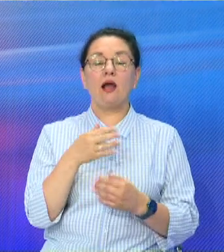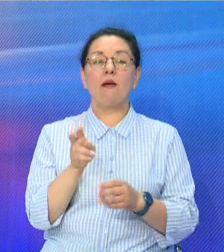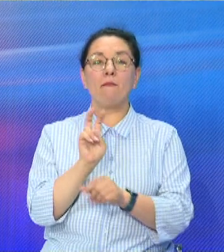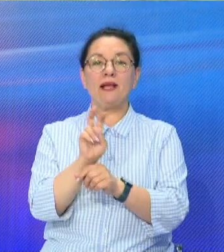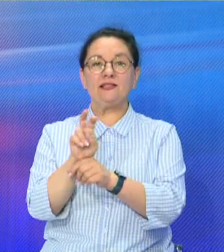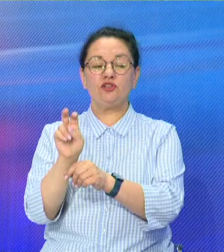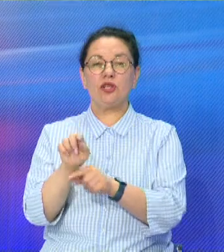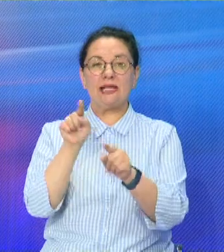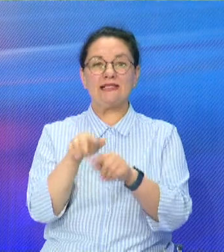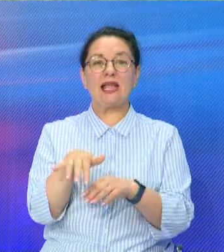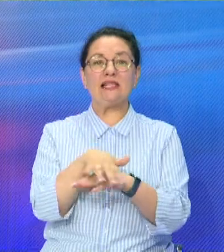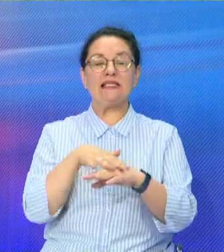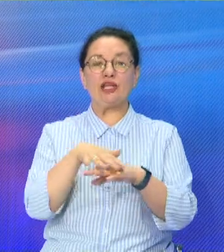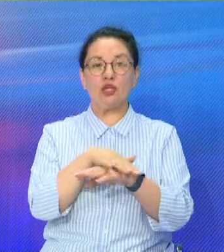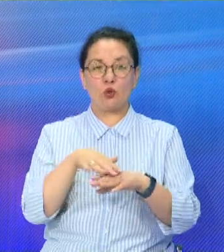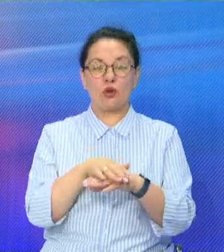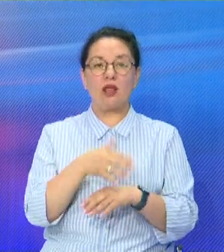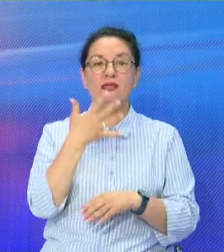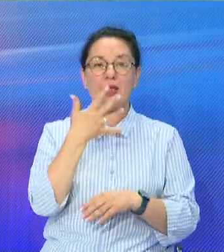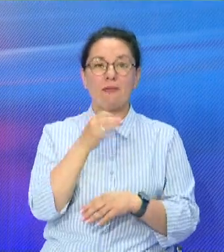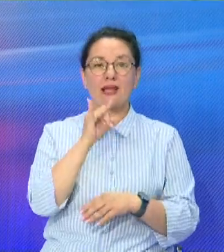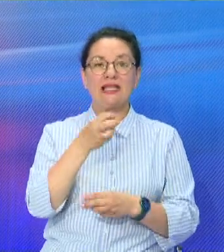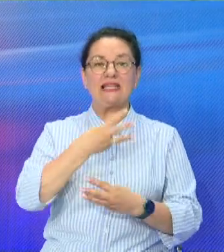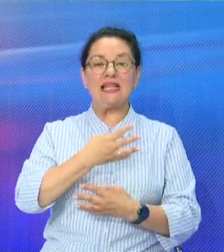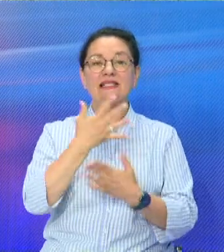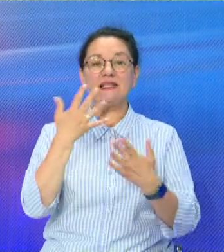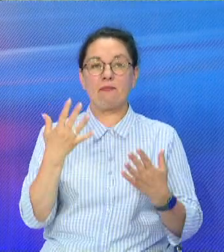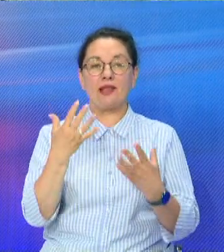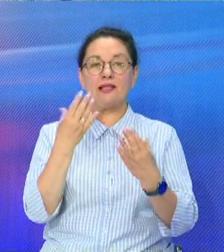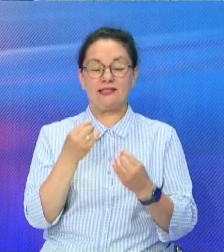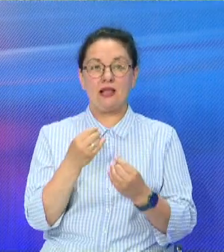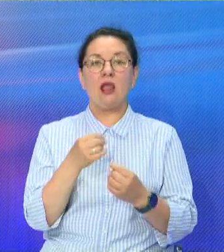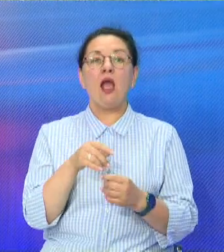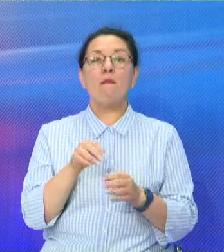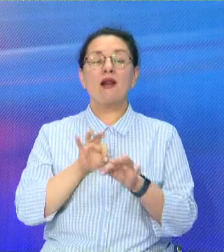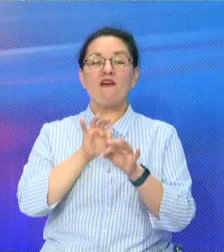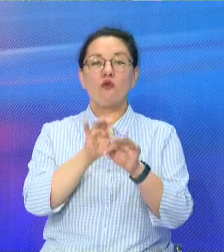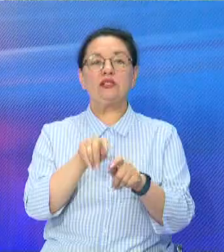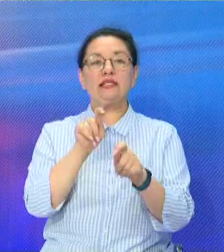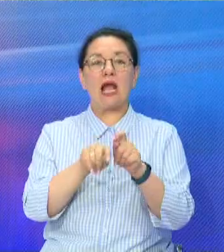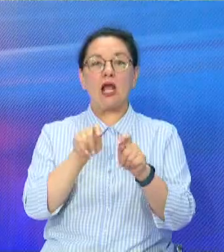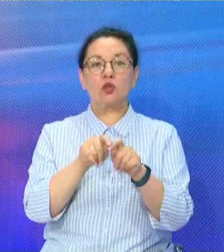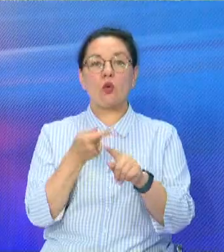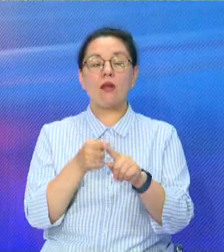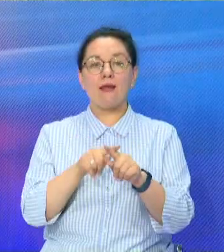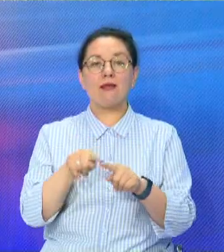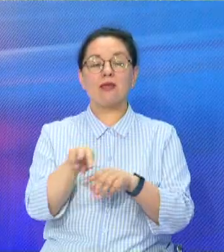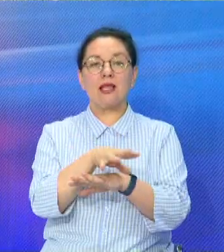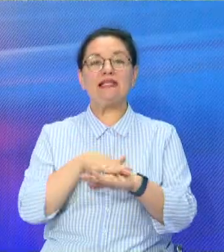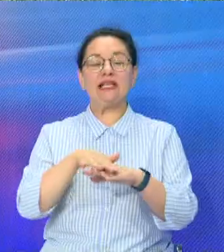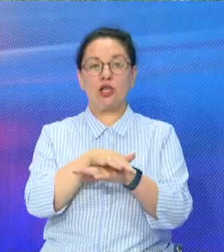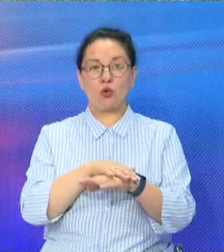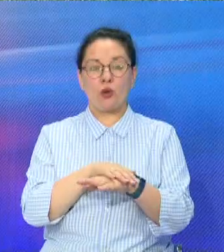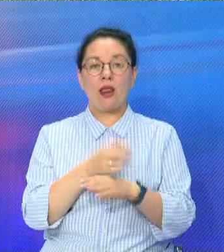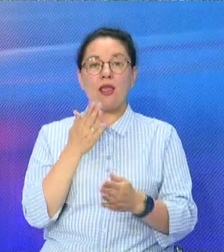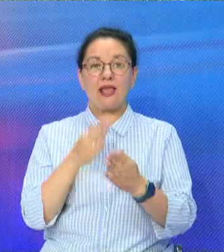противу трудом на 5 и тридцать пятый день а суть является контроль территорий и упадку необходимости препарат распыляет повторно